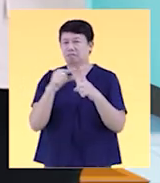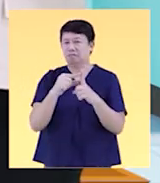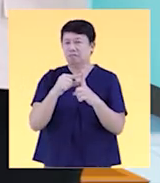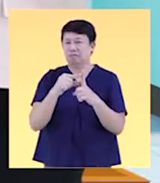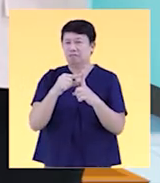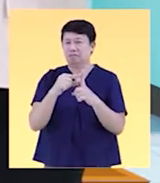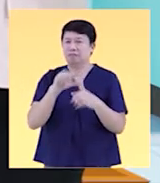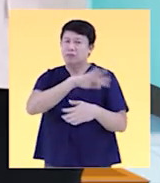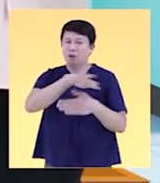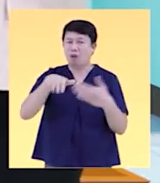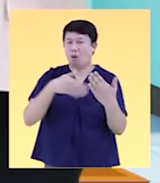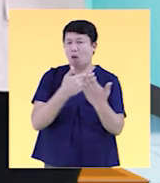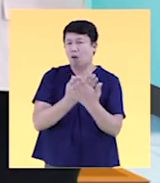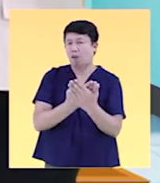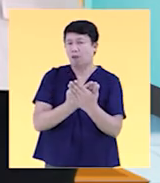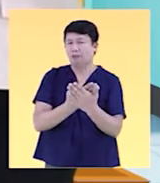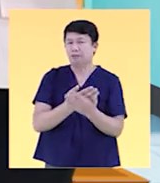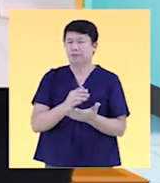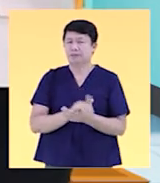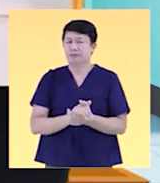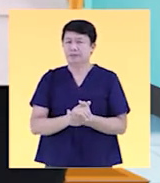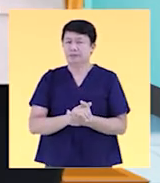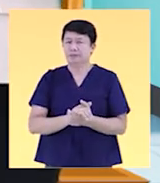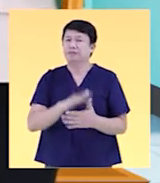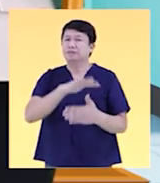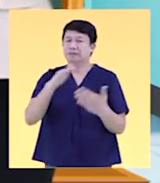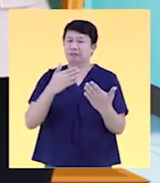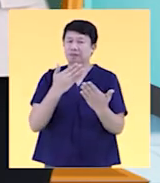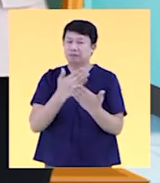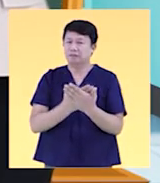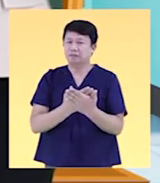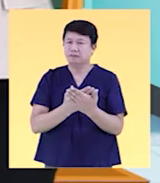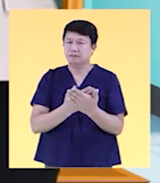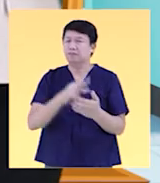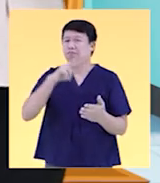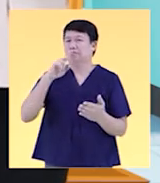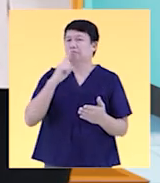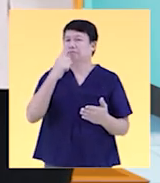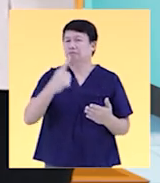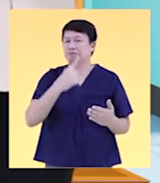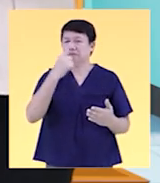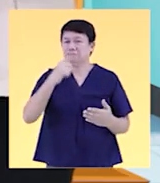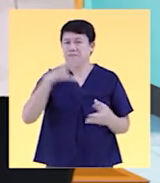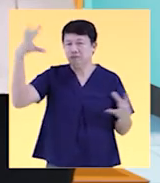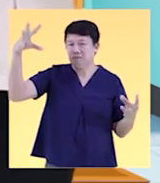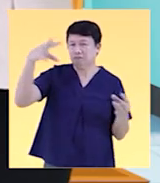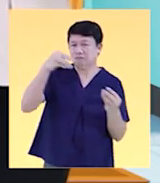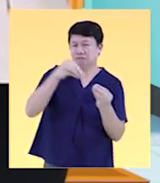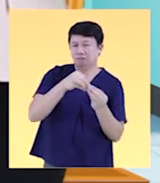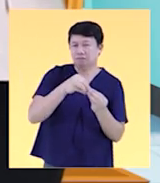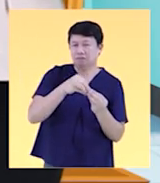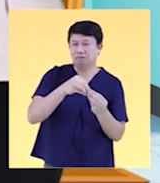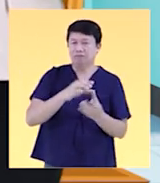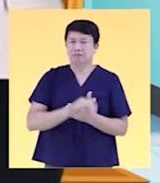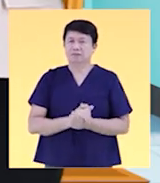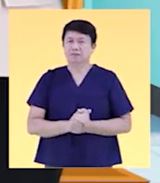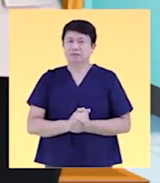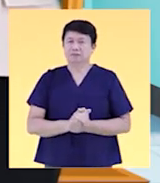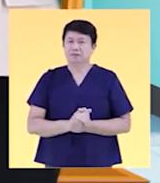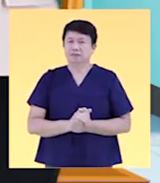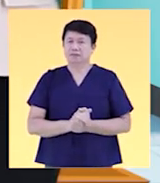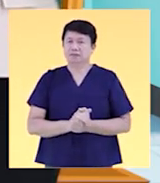salitang lahat. Ang salitang lahat ay tumutukoy sa kabuuan o